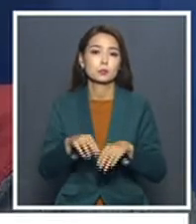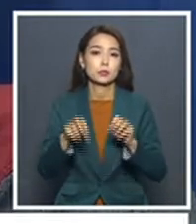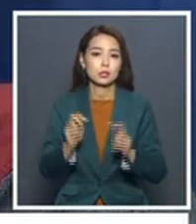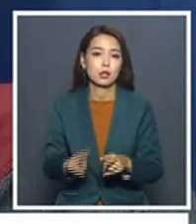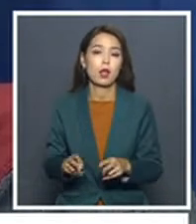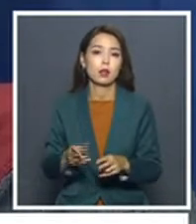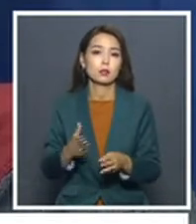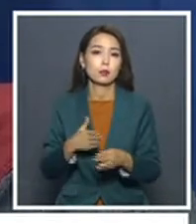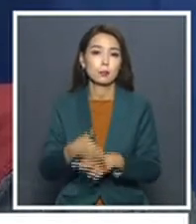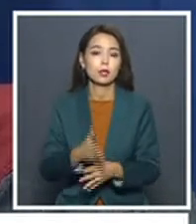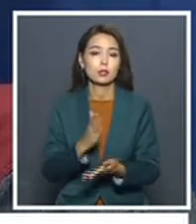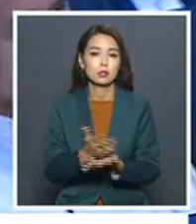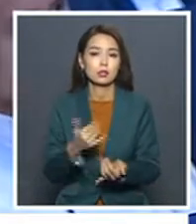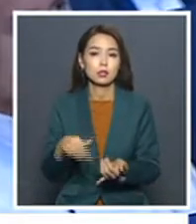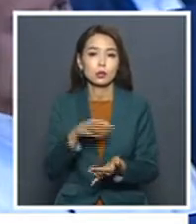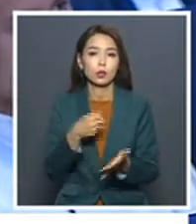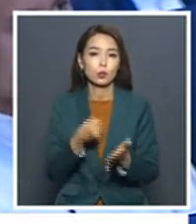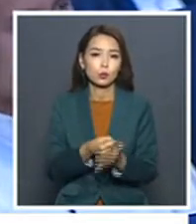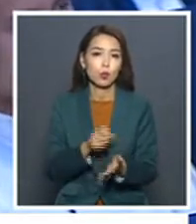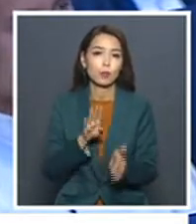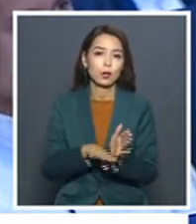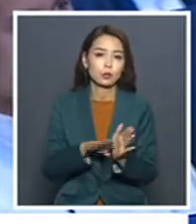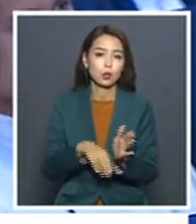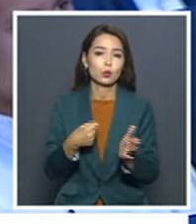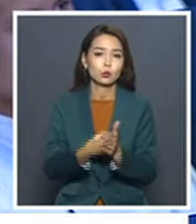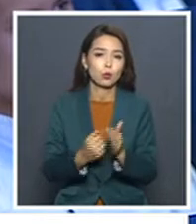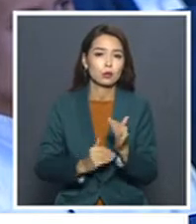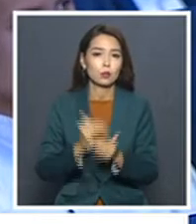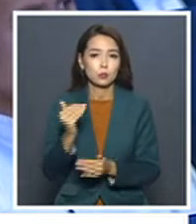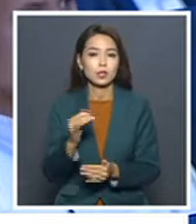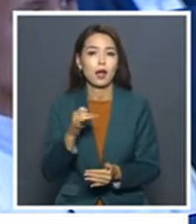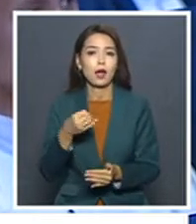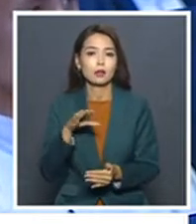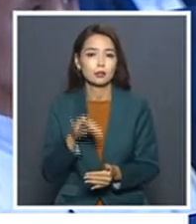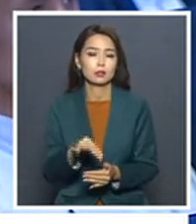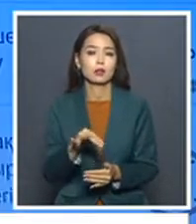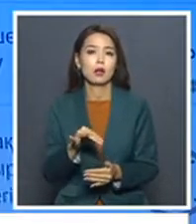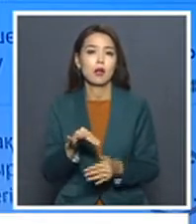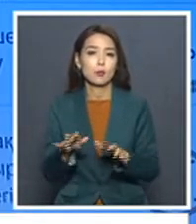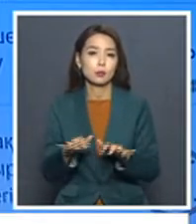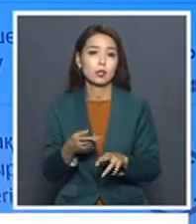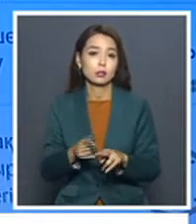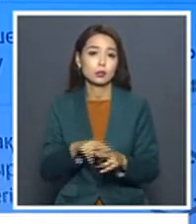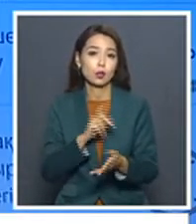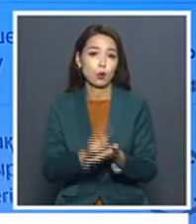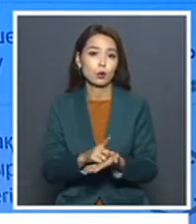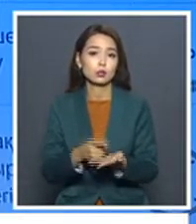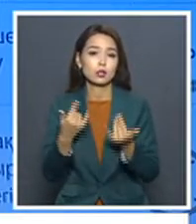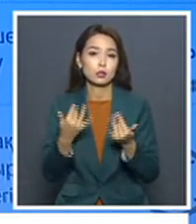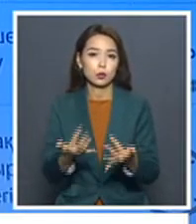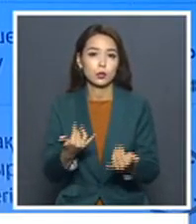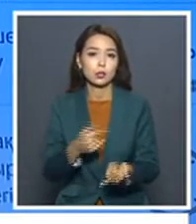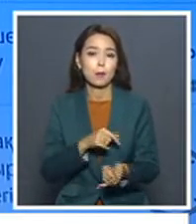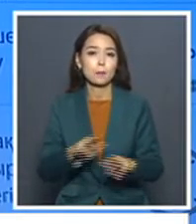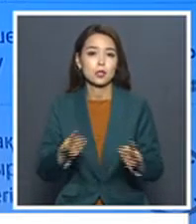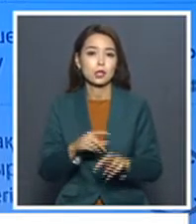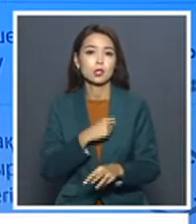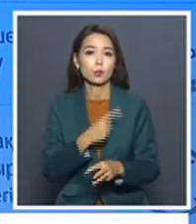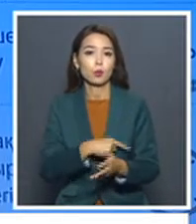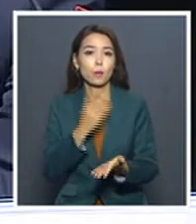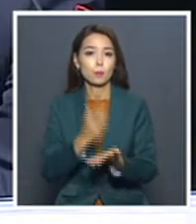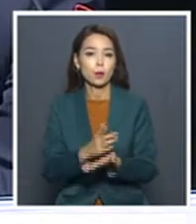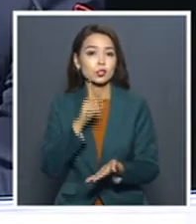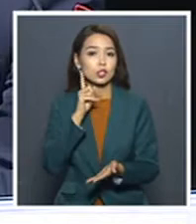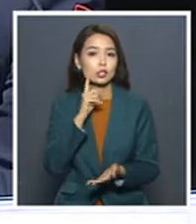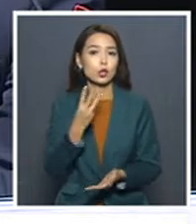Тергеуші криминалистерден бастап, қарапайым IT инженерге дейін қажет. Сондықтан ішкі істер министрлігі дипломы бар жастарды 3-4